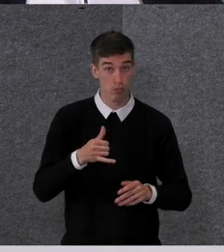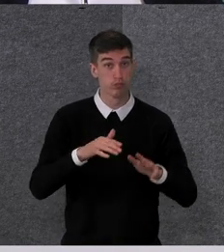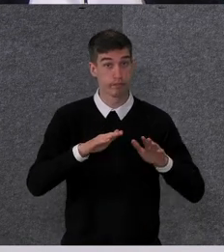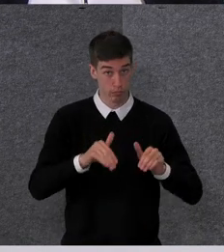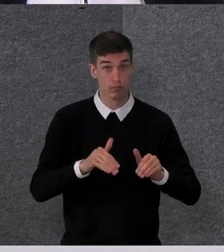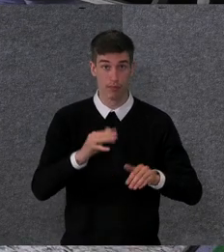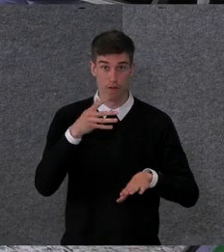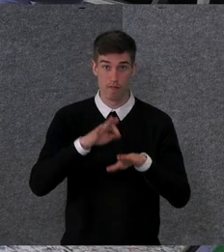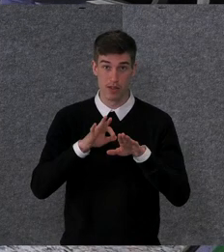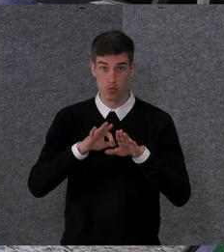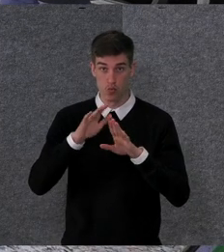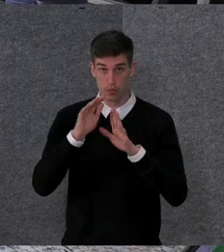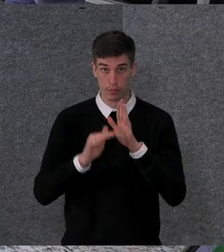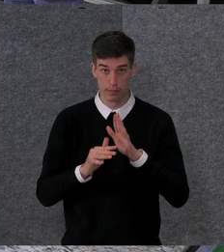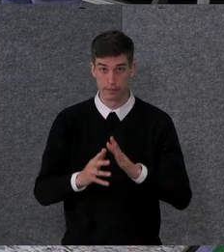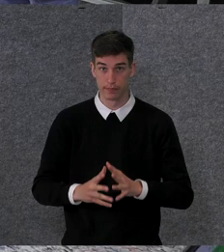los.